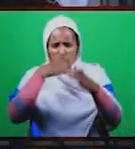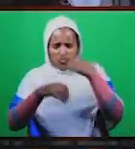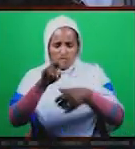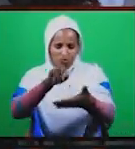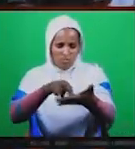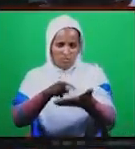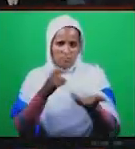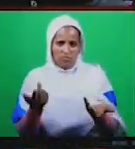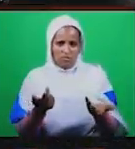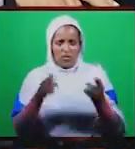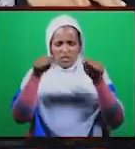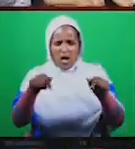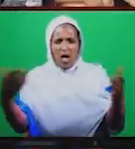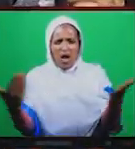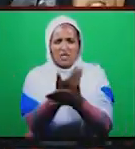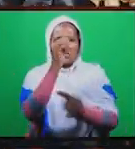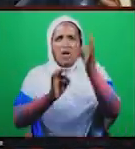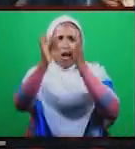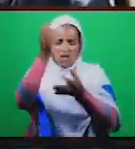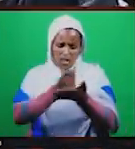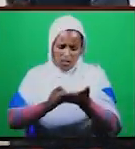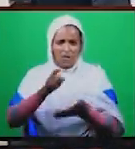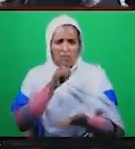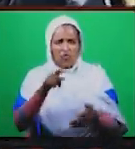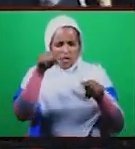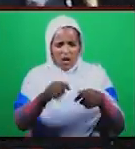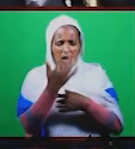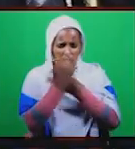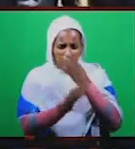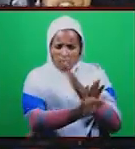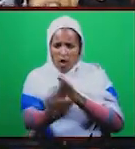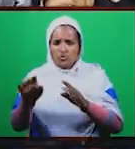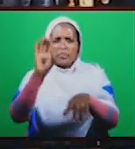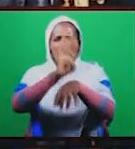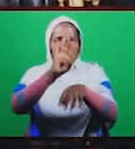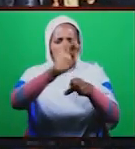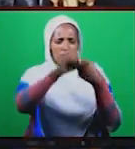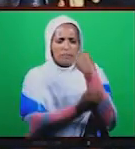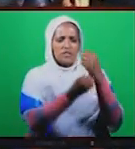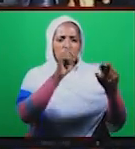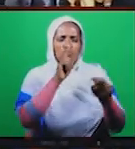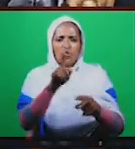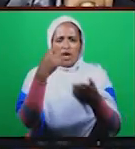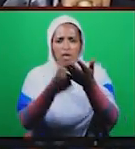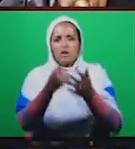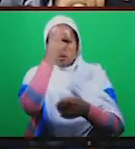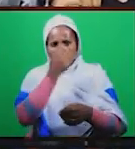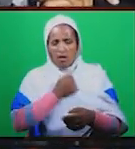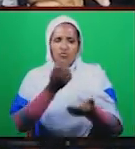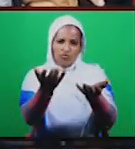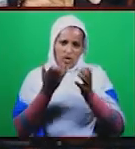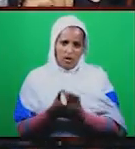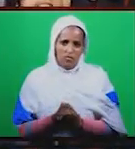ስንክሳር ያነበብን ነው ዛሬ አዲስ ታሪክ እየጻፈን ነው ዛሬ በደማችሁ የቤተ ክርስቲያንን እየመሰረታችሁ ነው ይሄንን